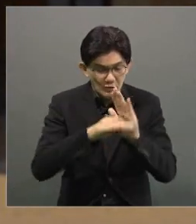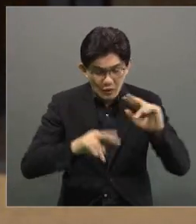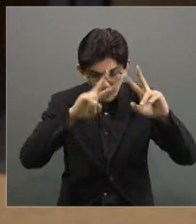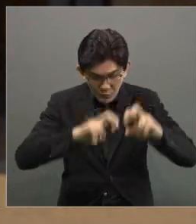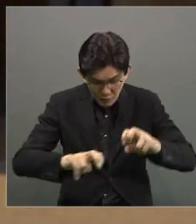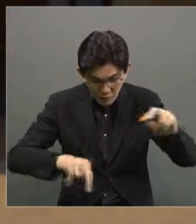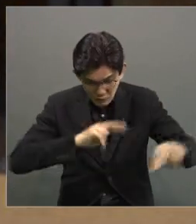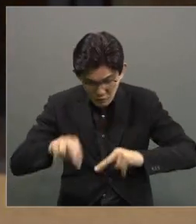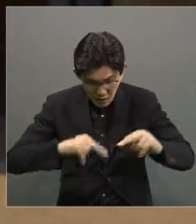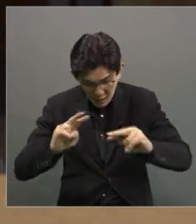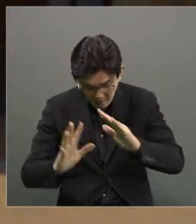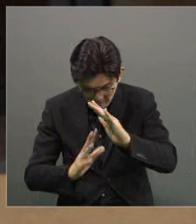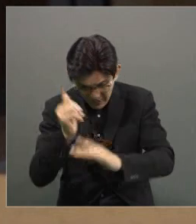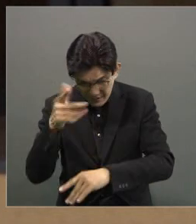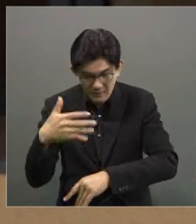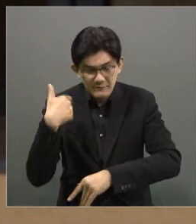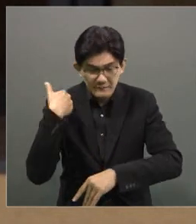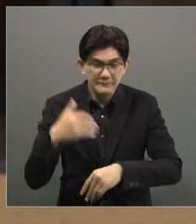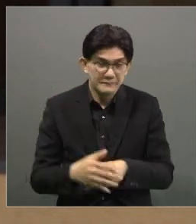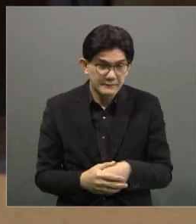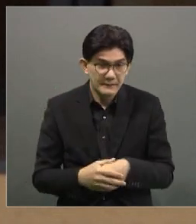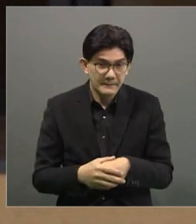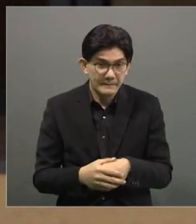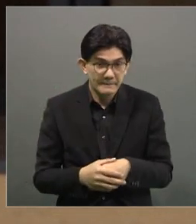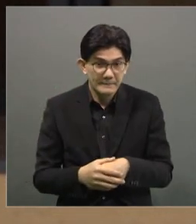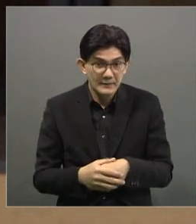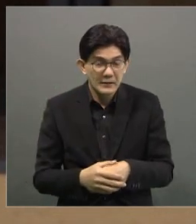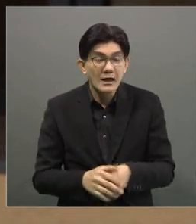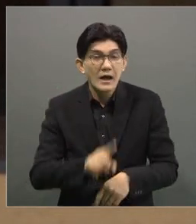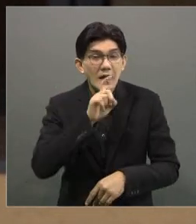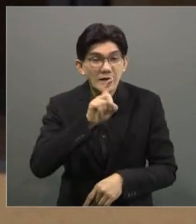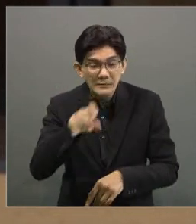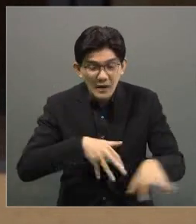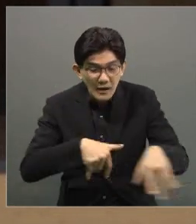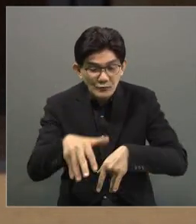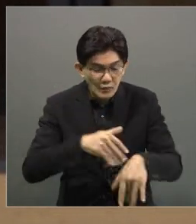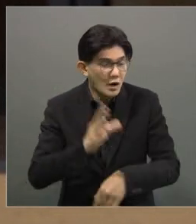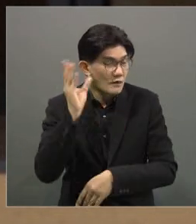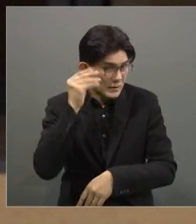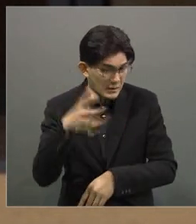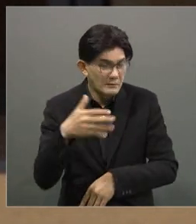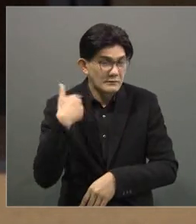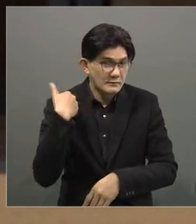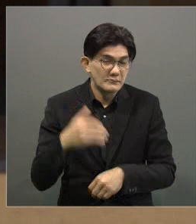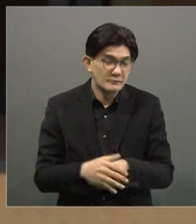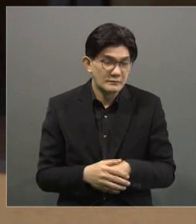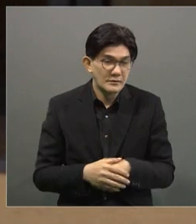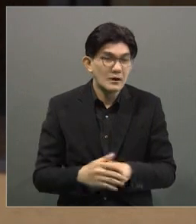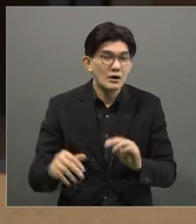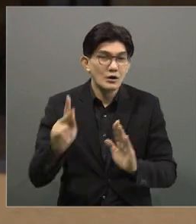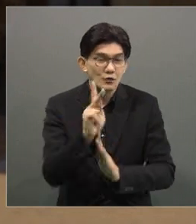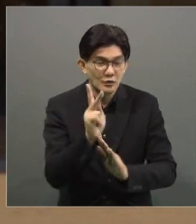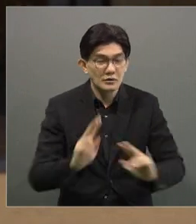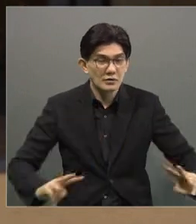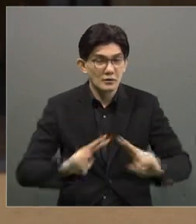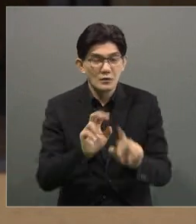ารณาจากหลายฝ่ายอย่างถี่ถ้วนแล้วรวมถึงการทำประชาพิจารณ์การรับฟังความคิดเห็นด้วยนะฮะซึ่งการออกกฎกระทรวงหรือว่